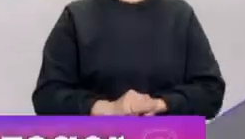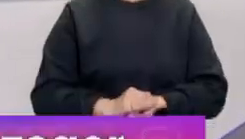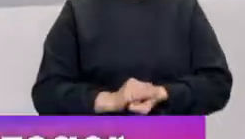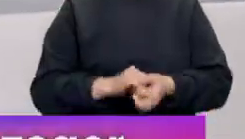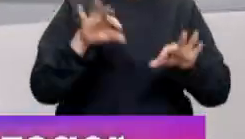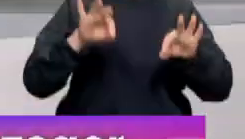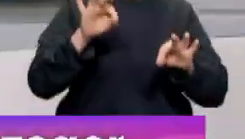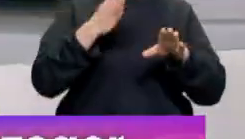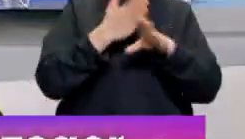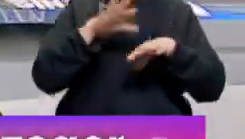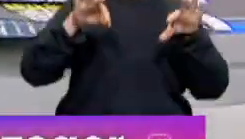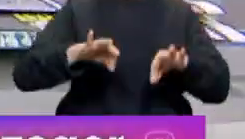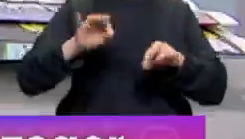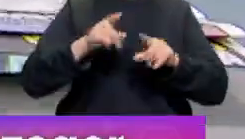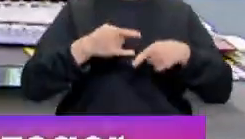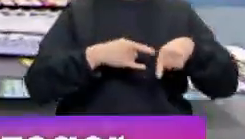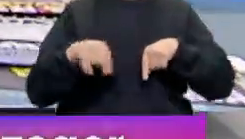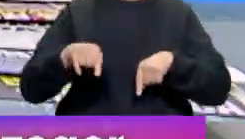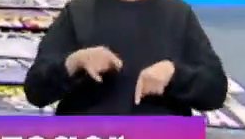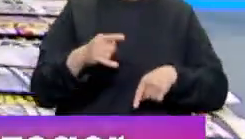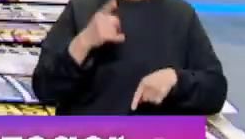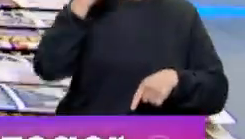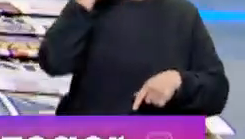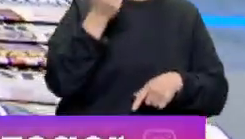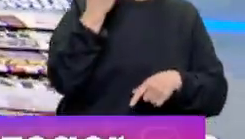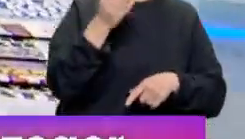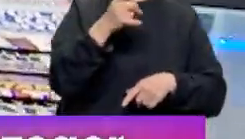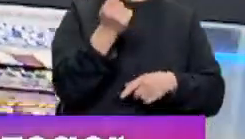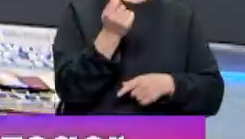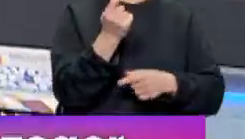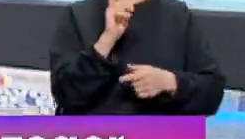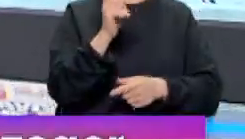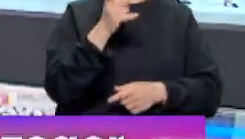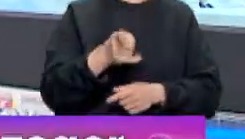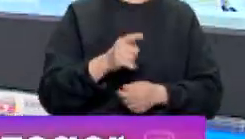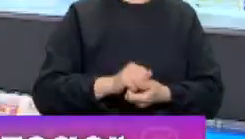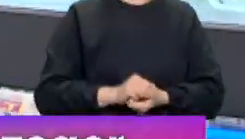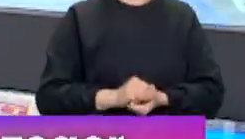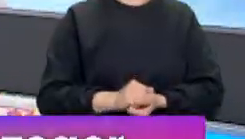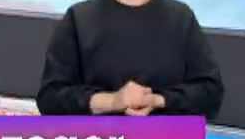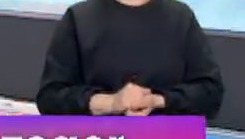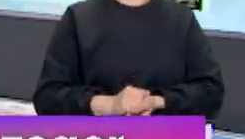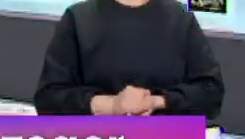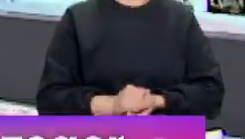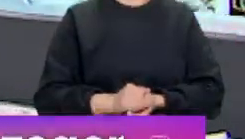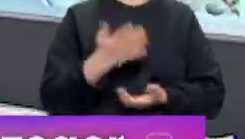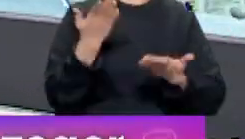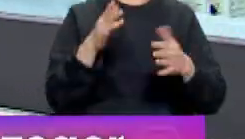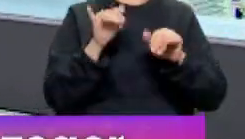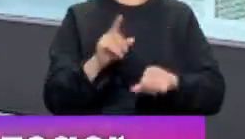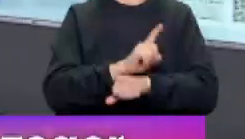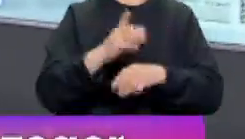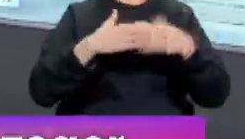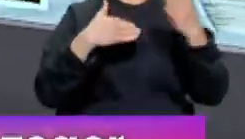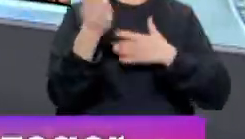Şimdi aslında bugünkü etiketimize de ilham olan o ücretli öğretmen ve aynı zamanda